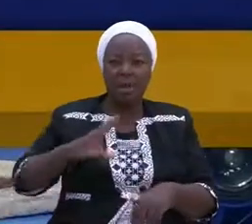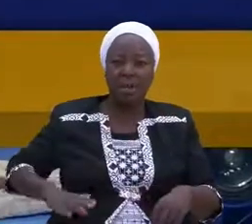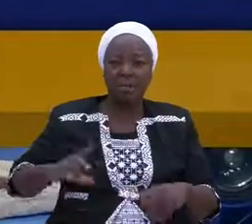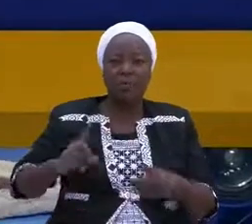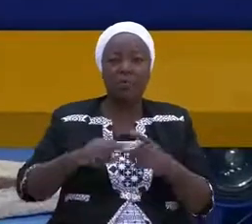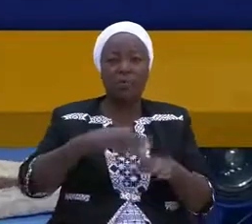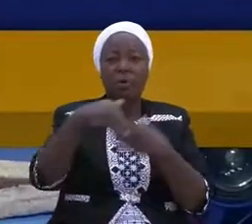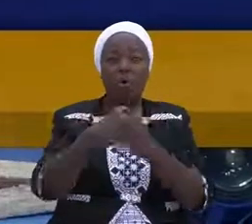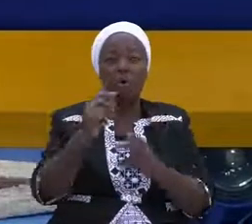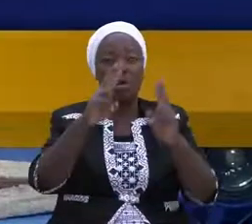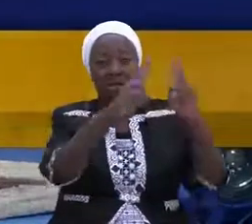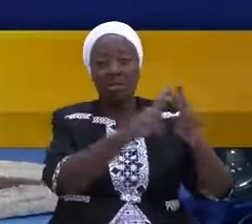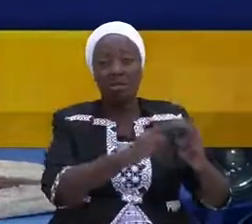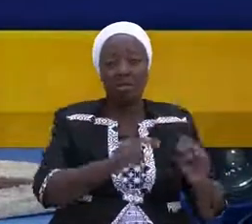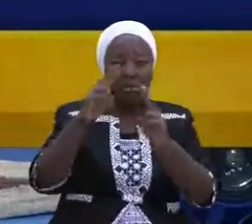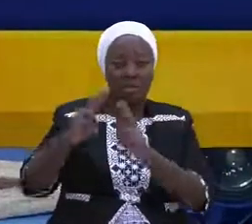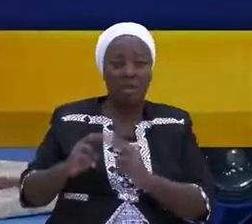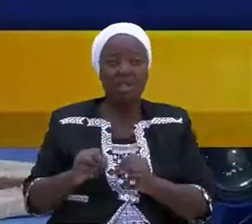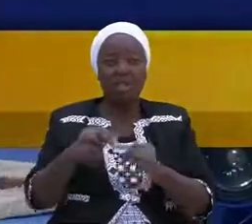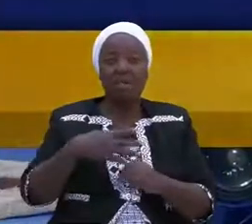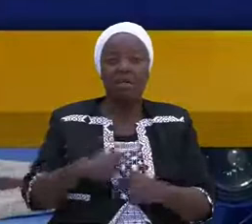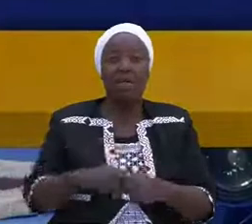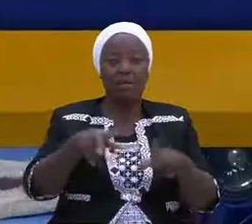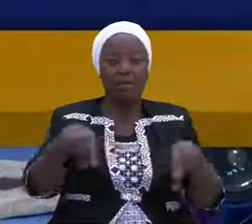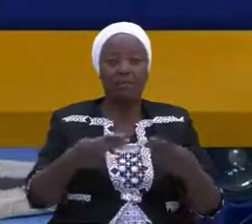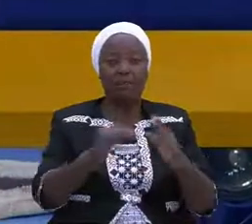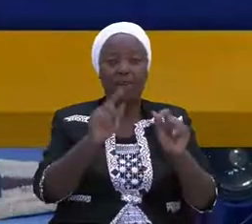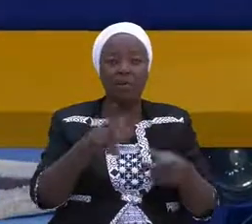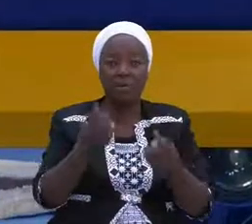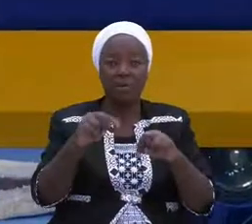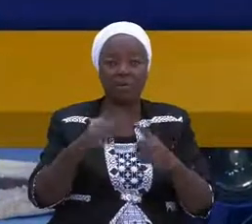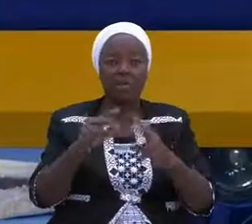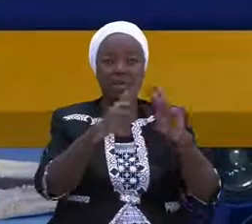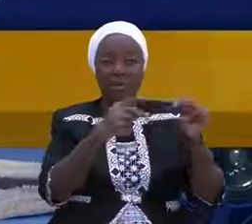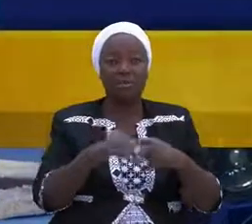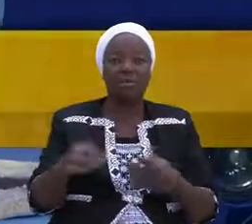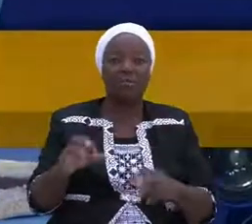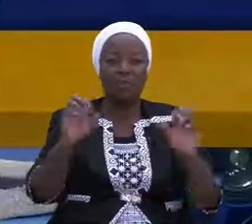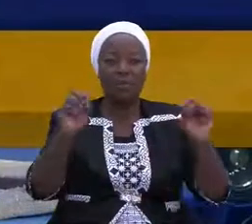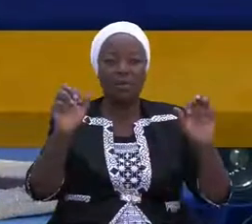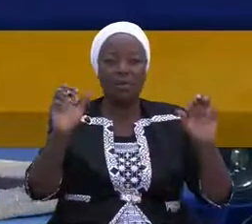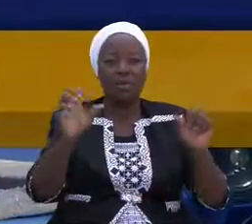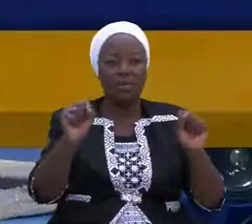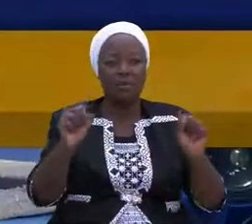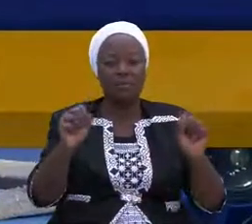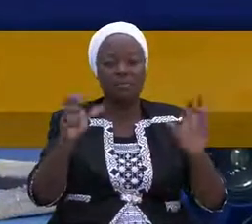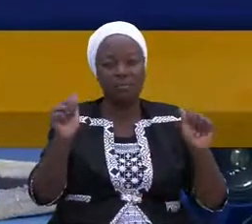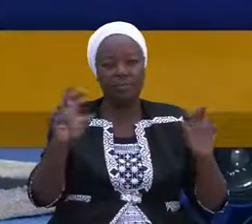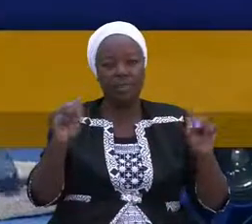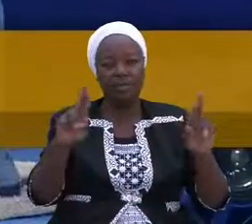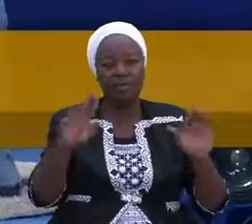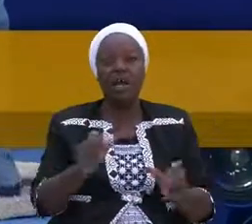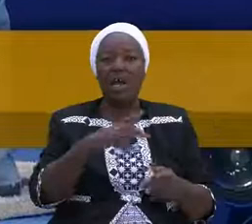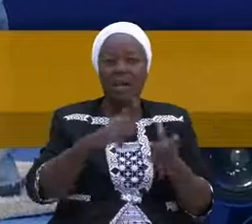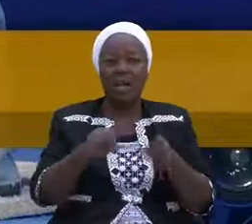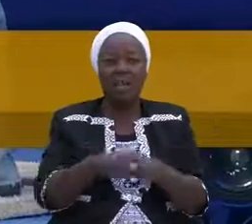Christ à toute la ville. Philippe est venu dans la ville de Samarie, comme je suis venu dans cette ville